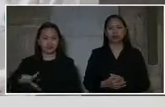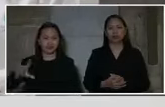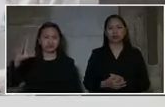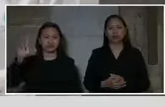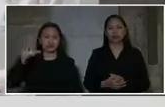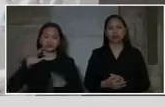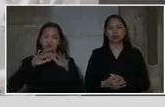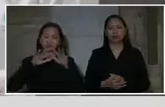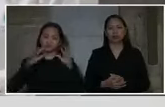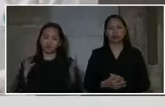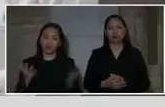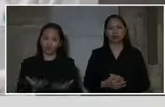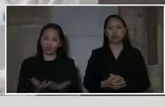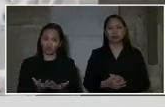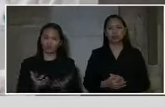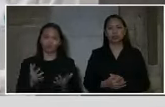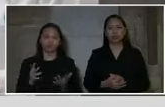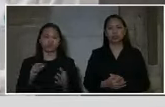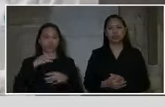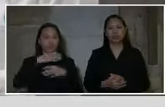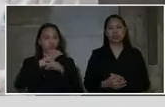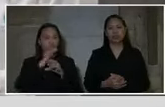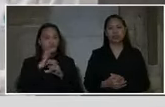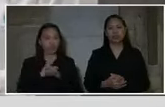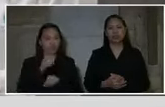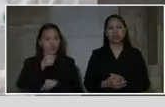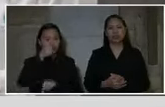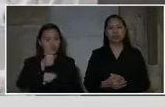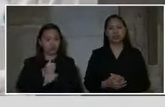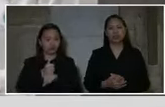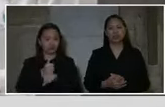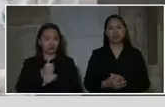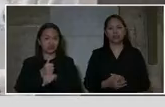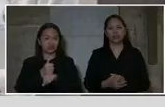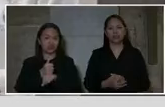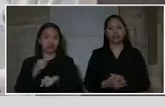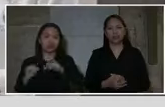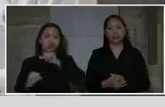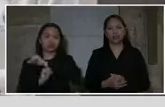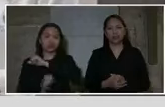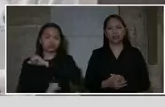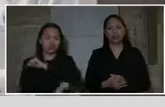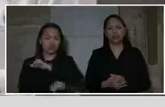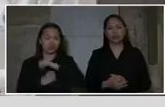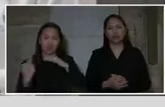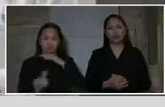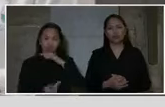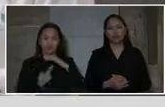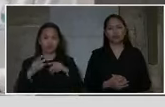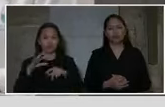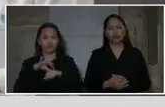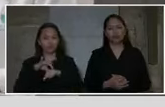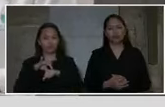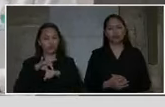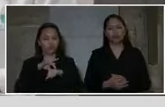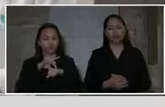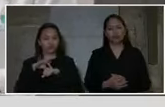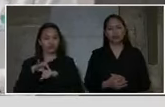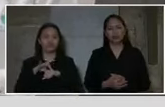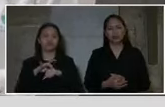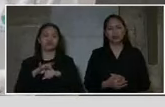Ang mundo'y natayo at yaong sandigay, ilalim ng lupa,